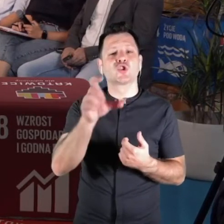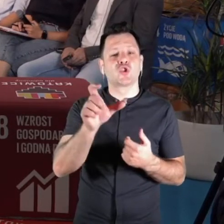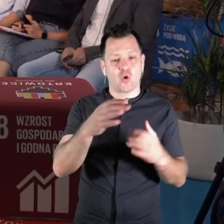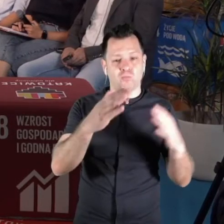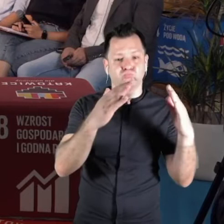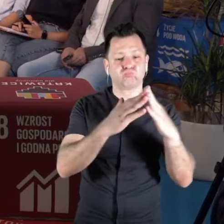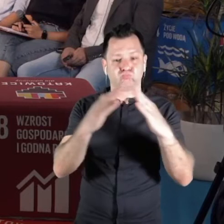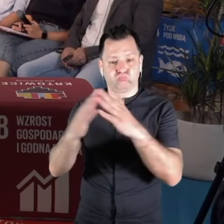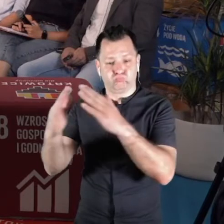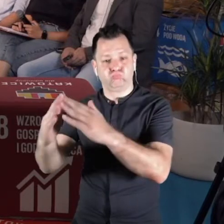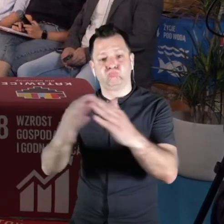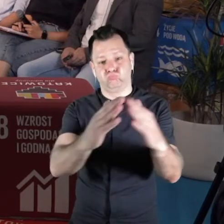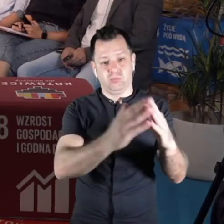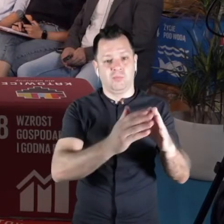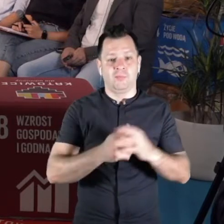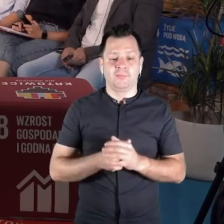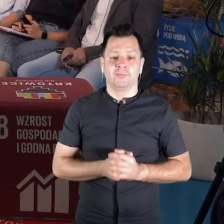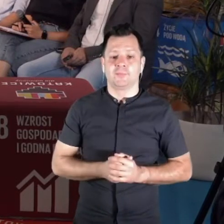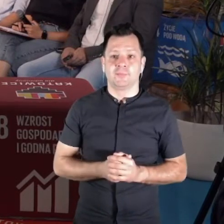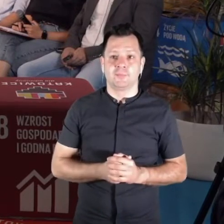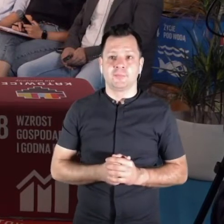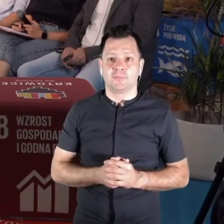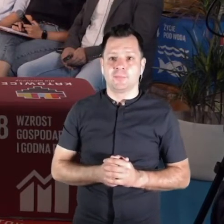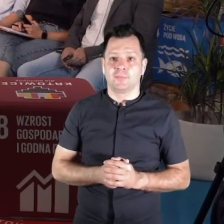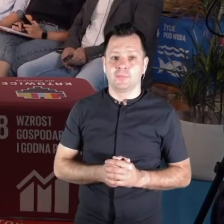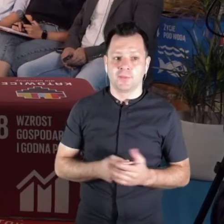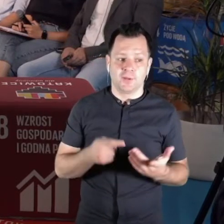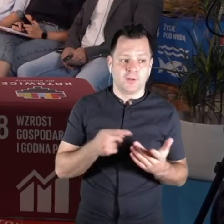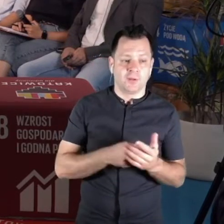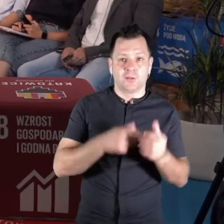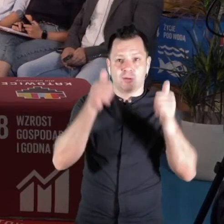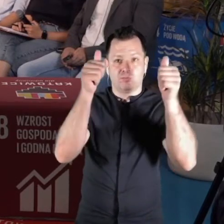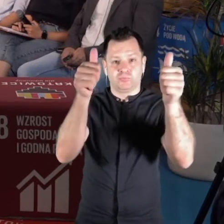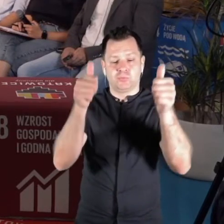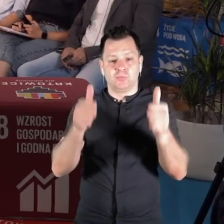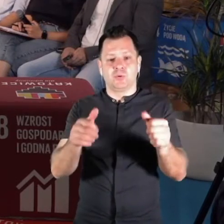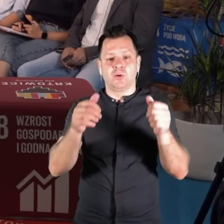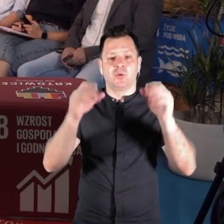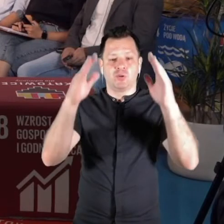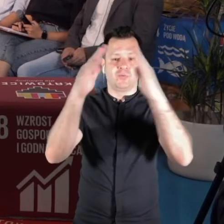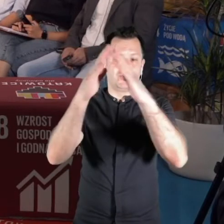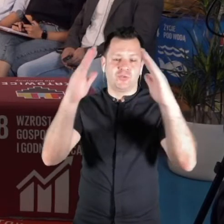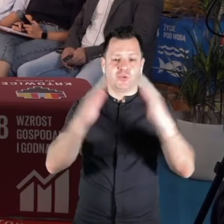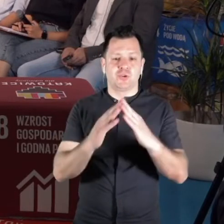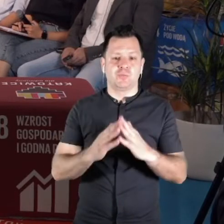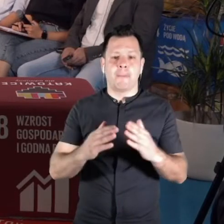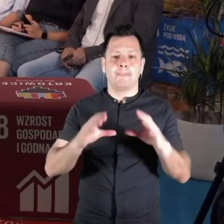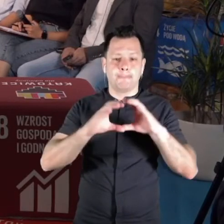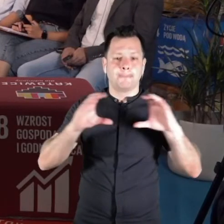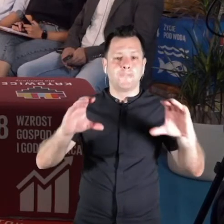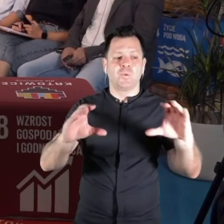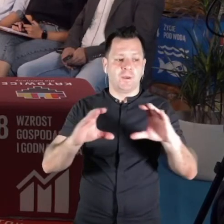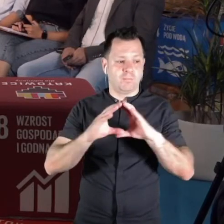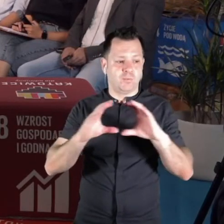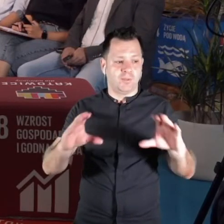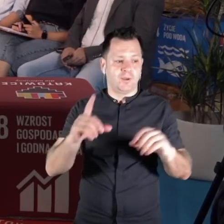dla jeży i rozwiesiliśmy 400 budek dla jeżyków.